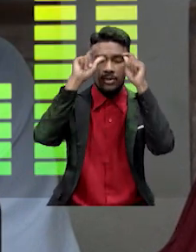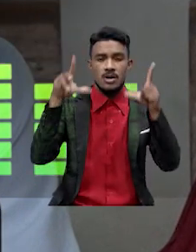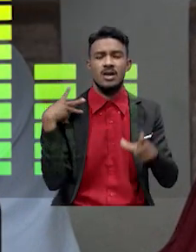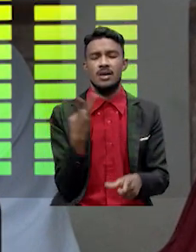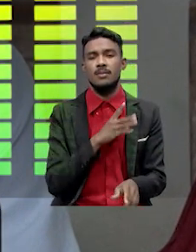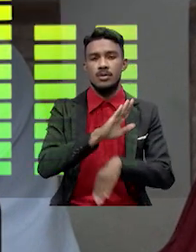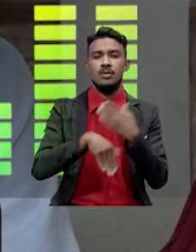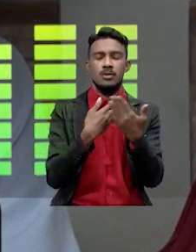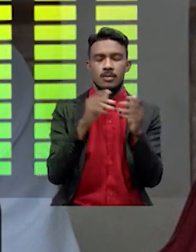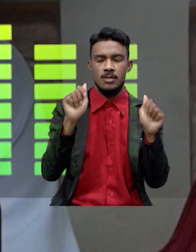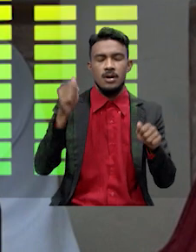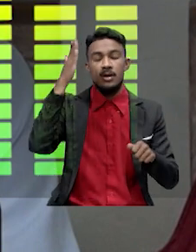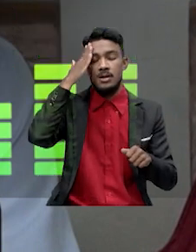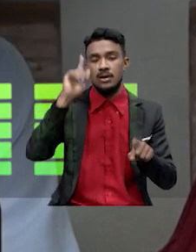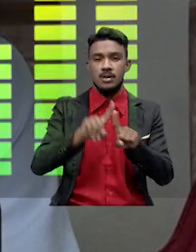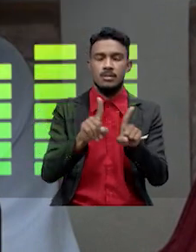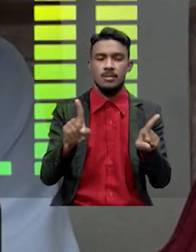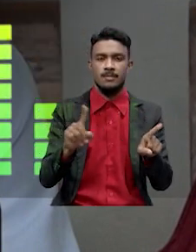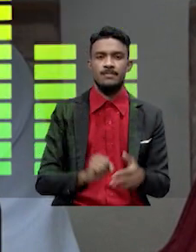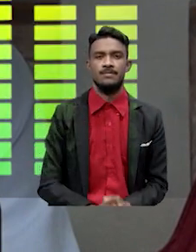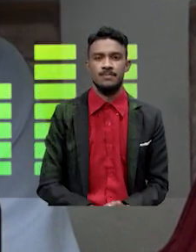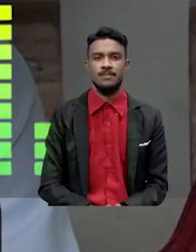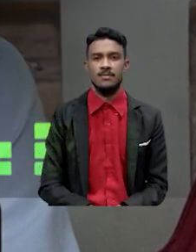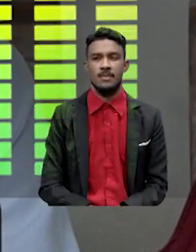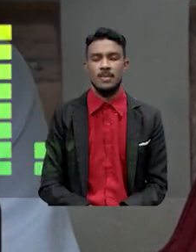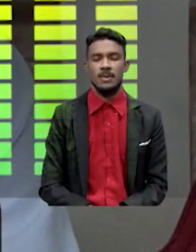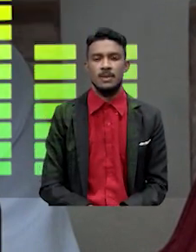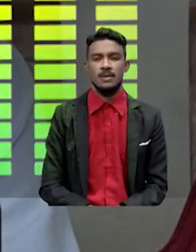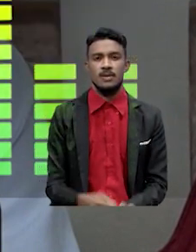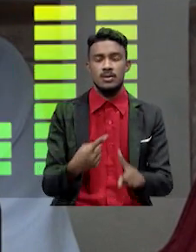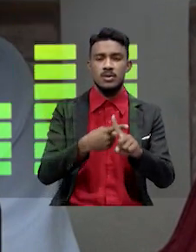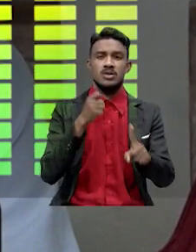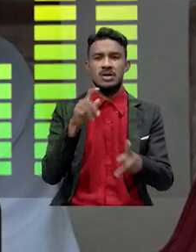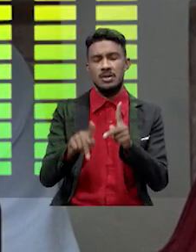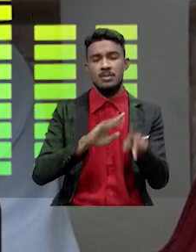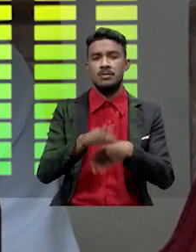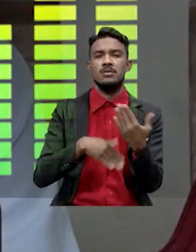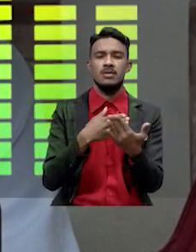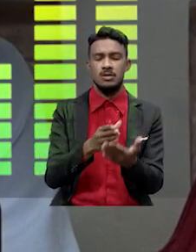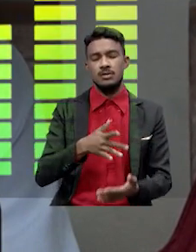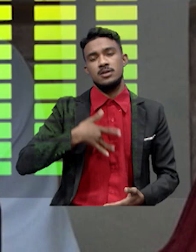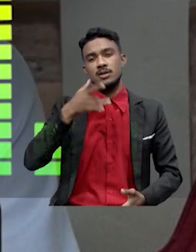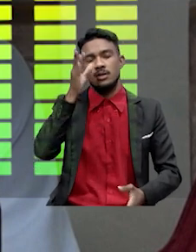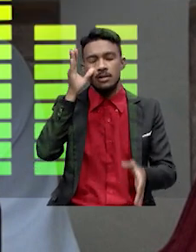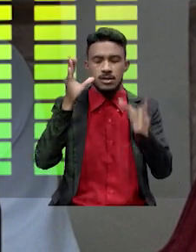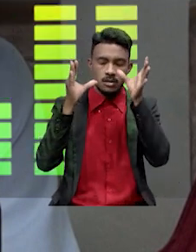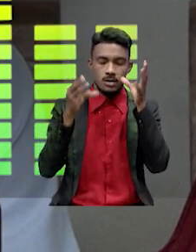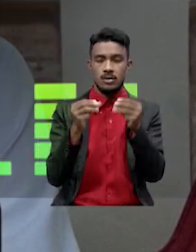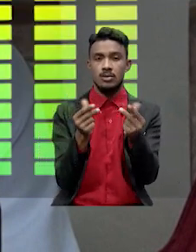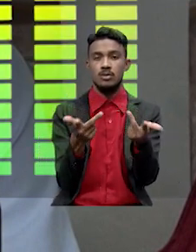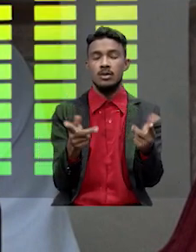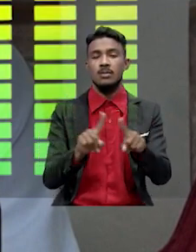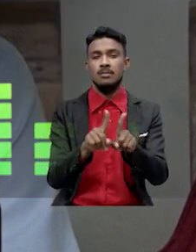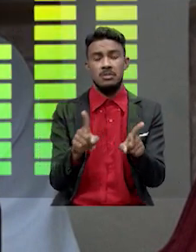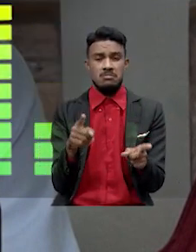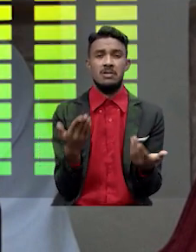kompanya nebe kusi parte da civil la sente triste tu an nebe idane depende na